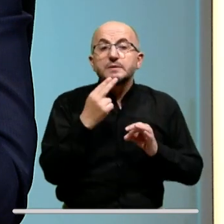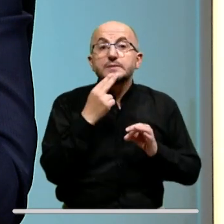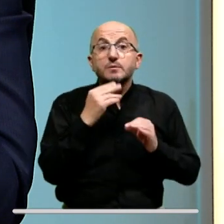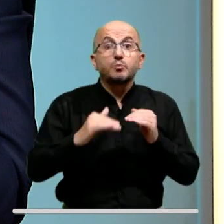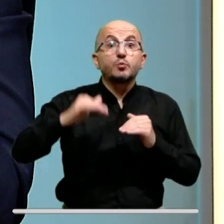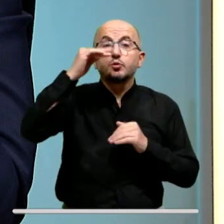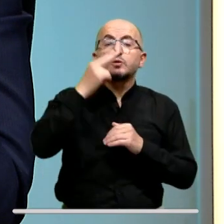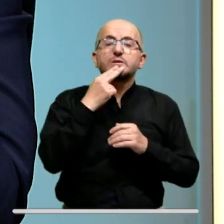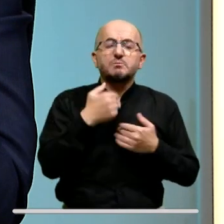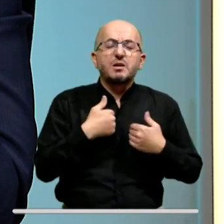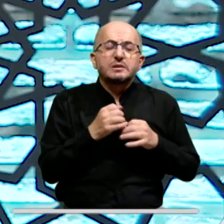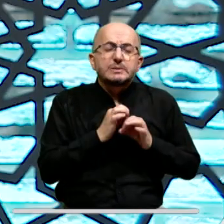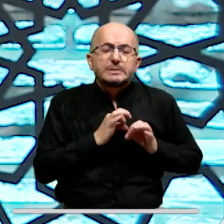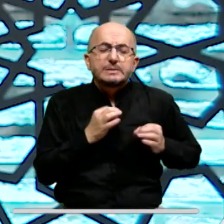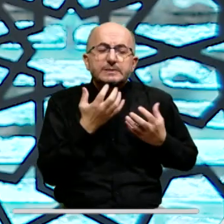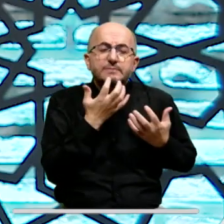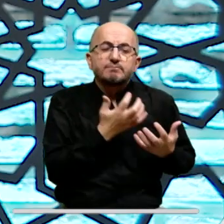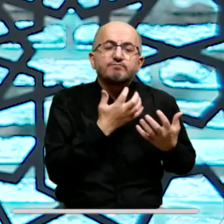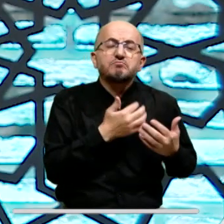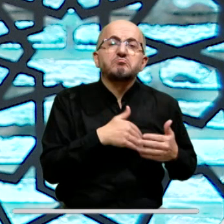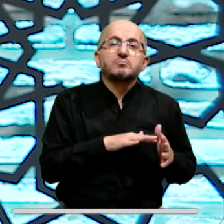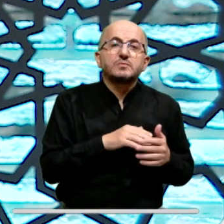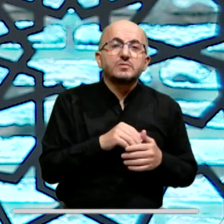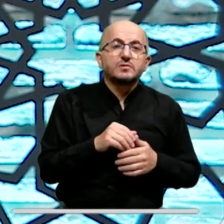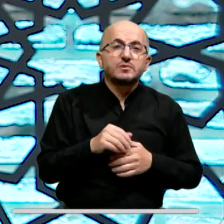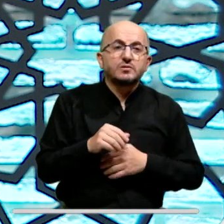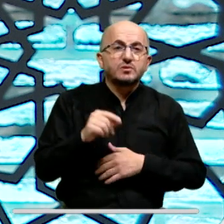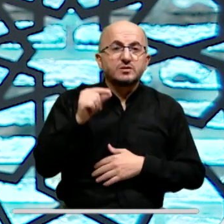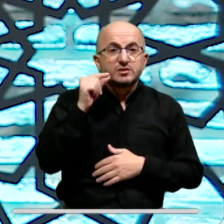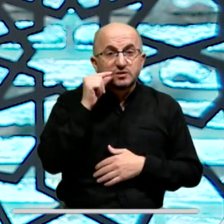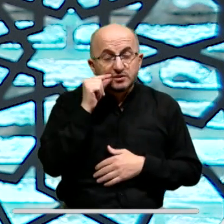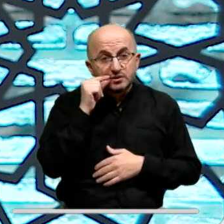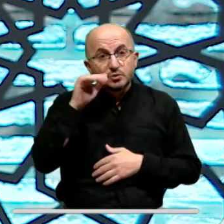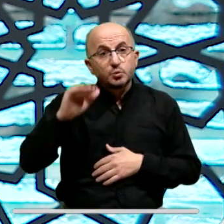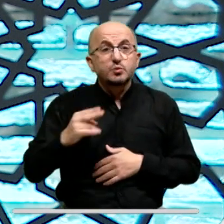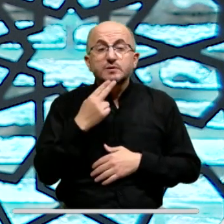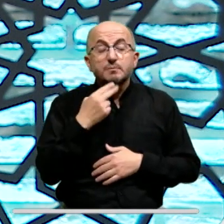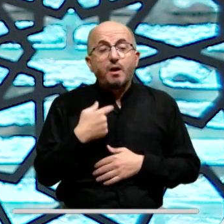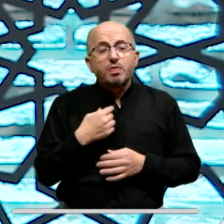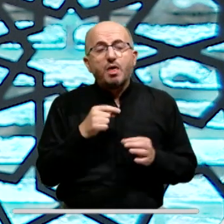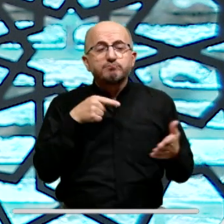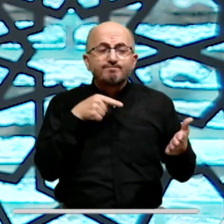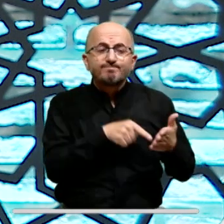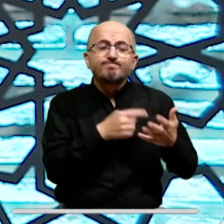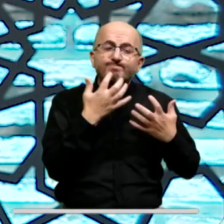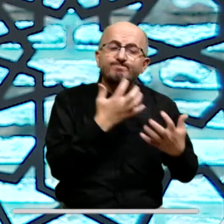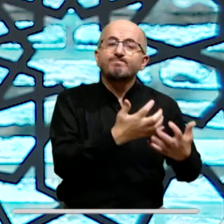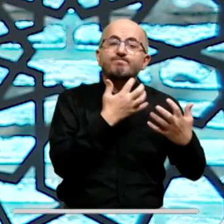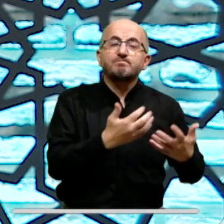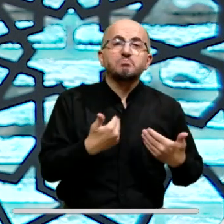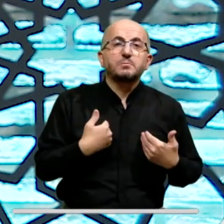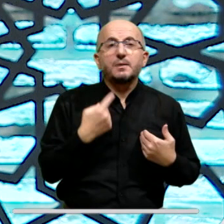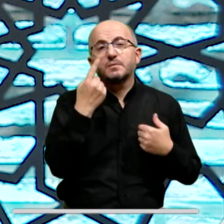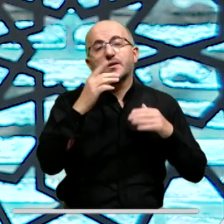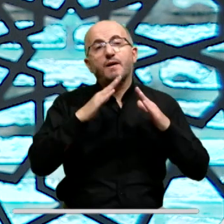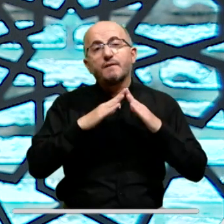Büyük kızım. Evet. İkisi de oğlanla küçük kızla çok ilgileniyor. Şimdi benim bir evim